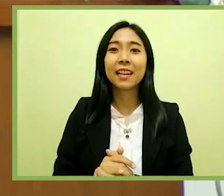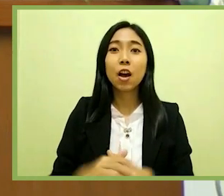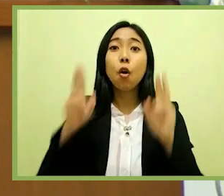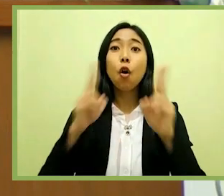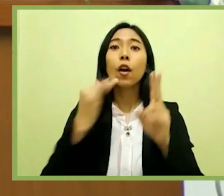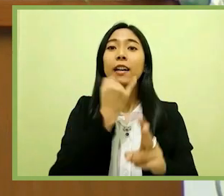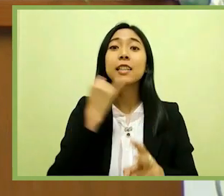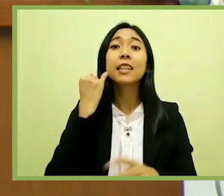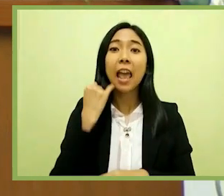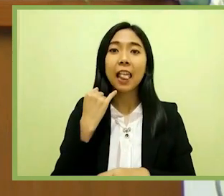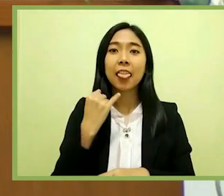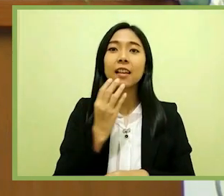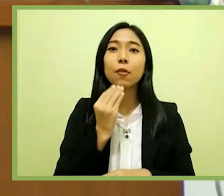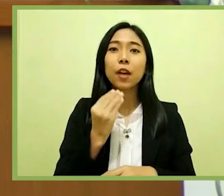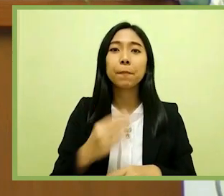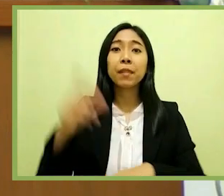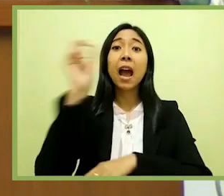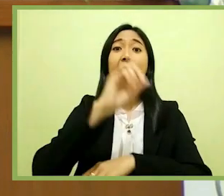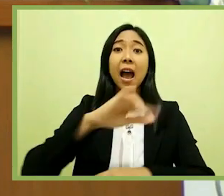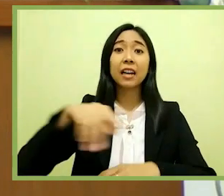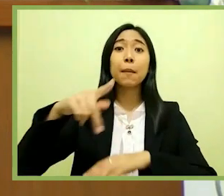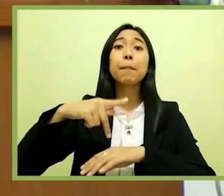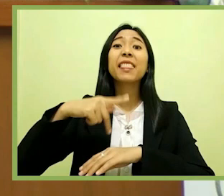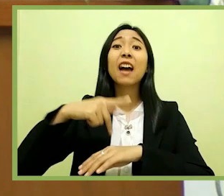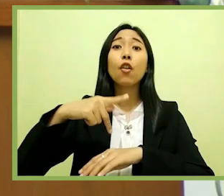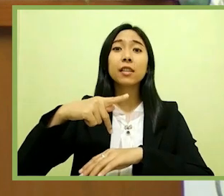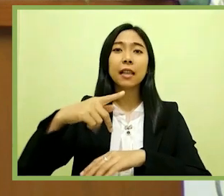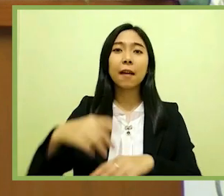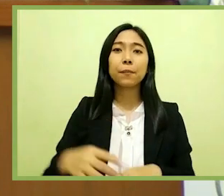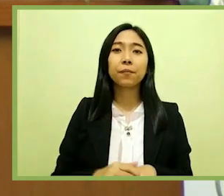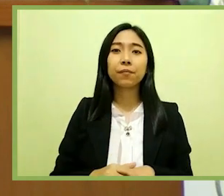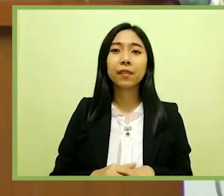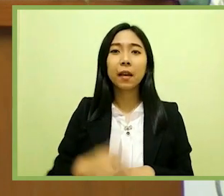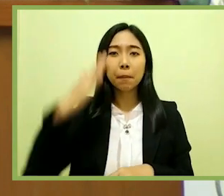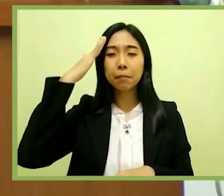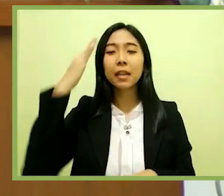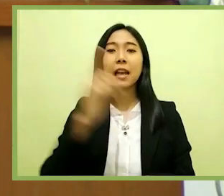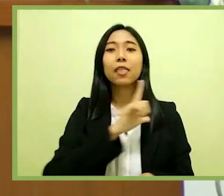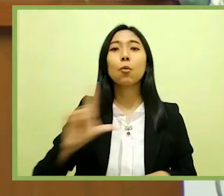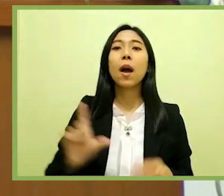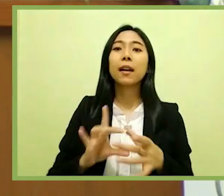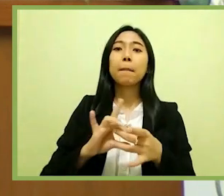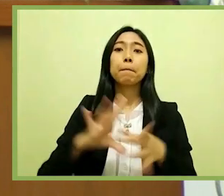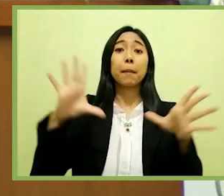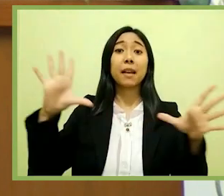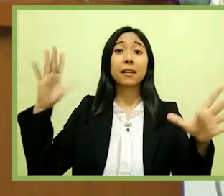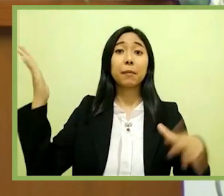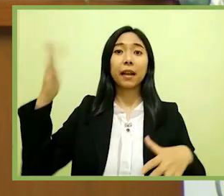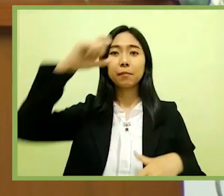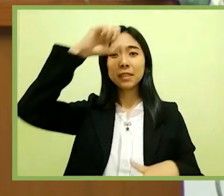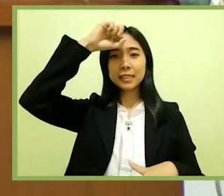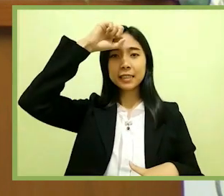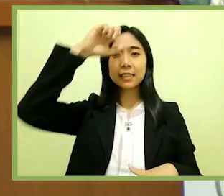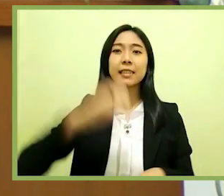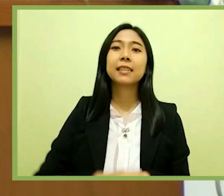hari Pentakosta adalah hari di mana mereka secara khusus mengingat Tuhan yang membebaskan mereka dari Mesir